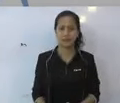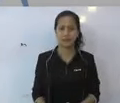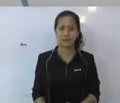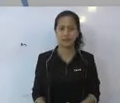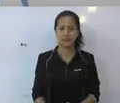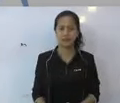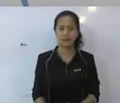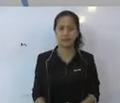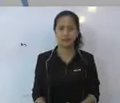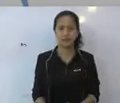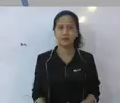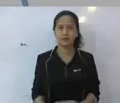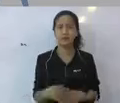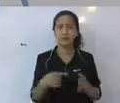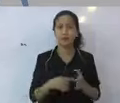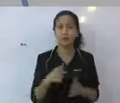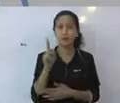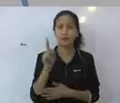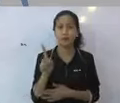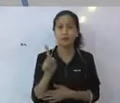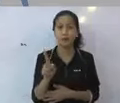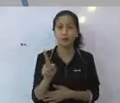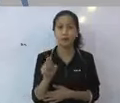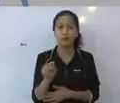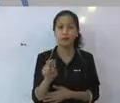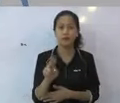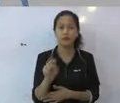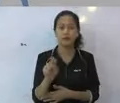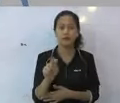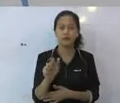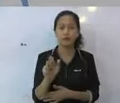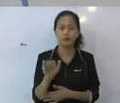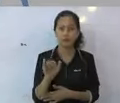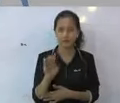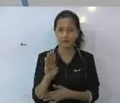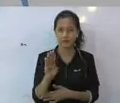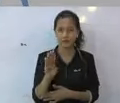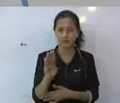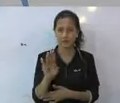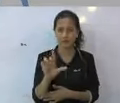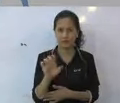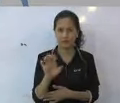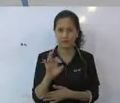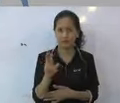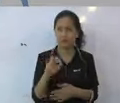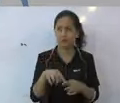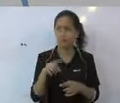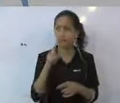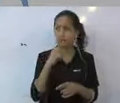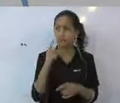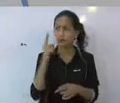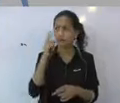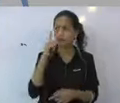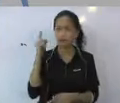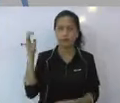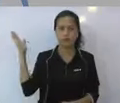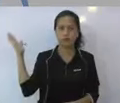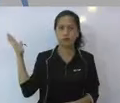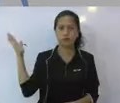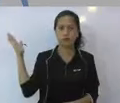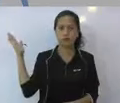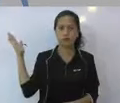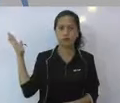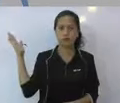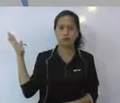mga sustainable diet din. Vegetarian and plant-based or vegan diets are more sustainable than those that